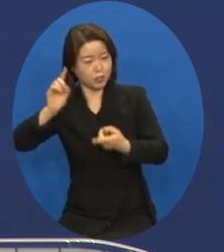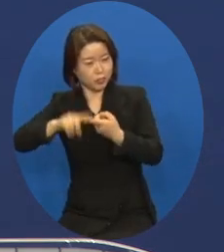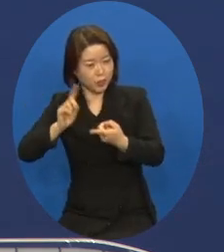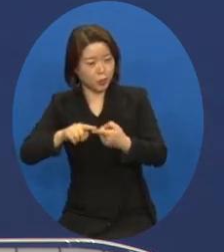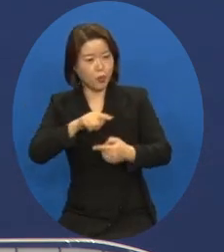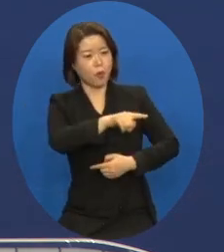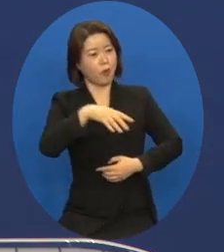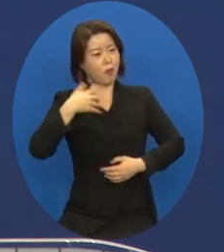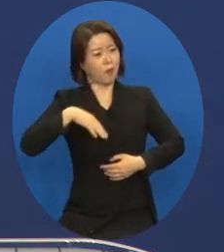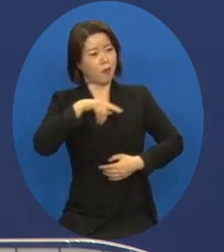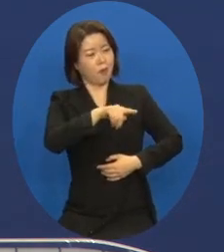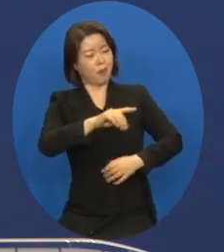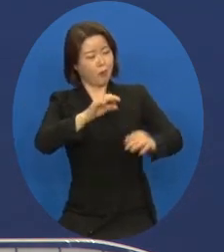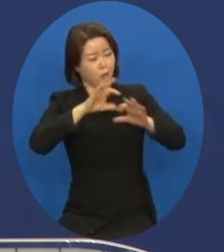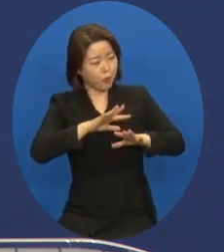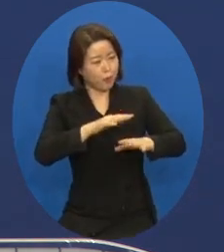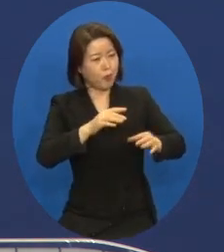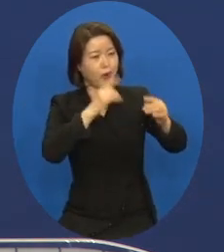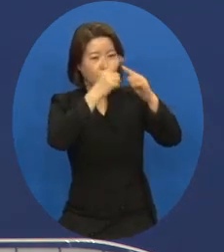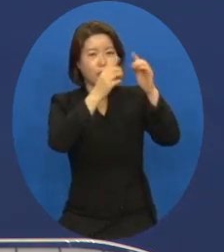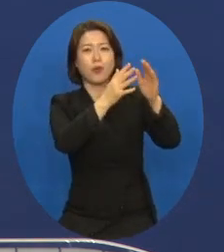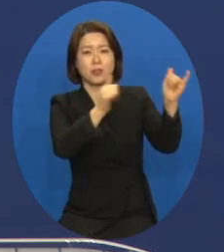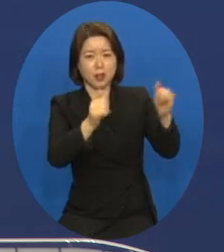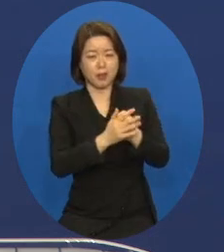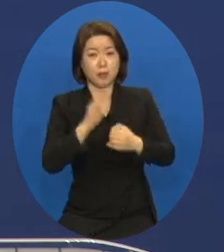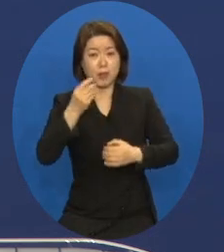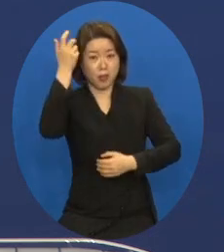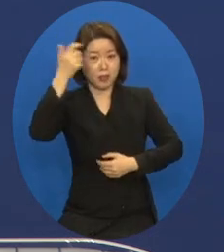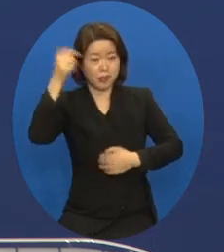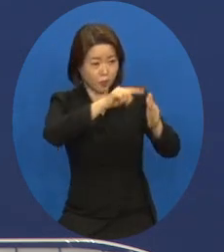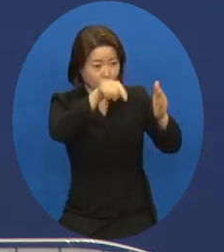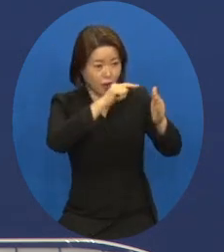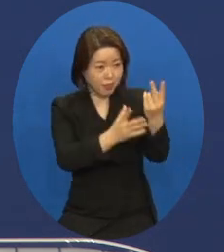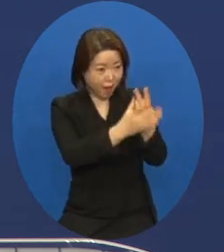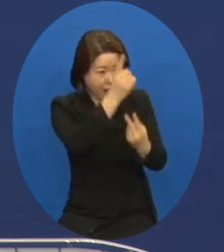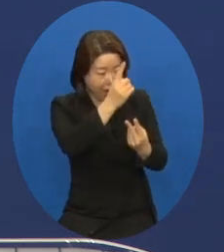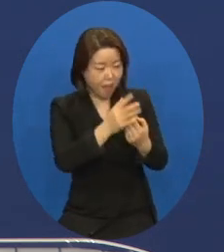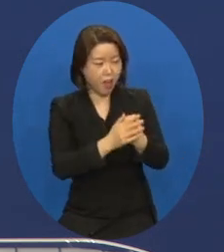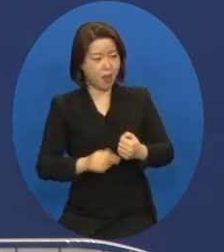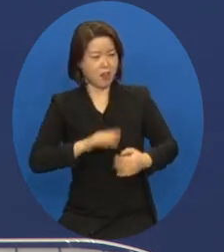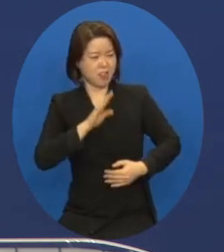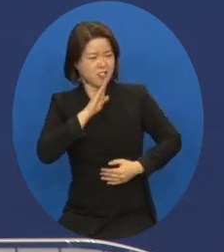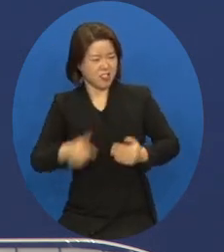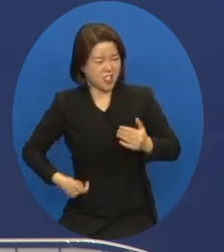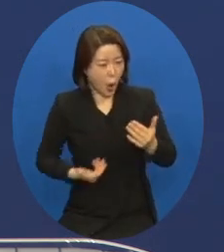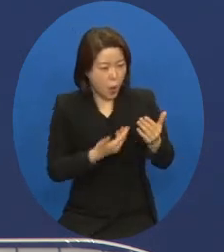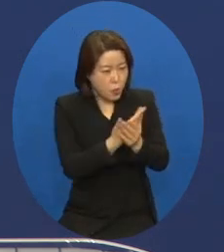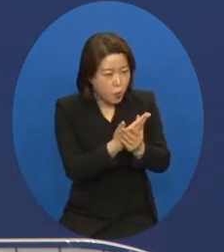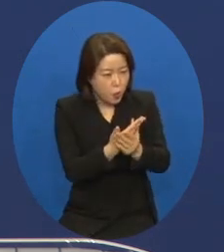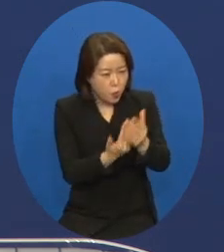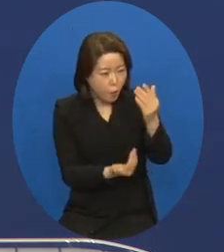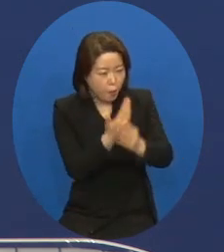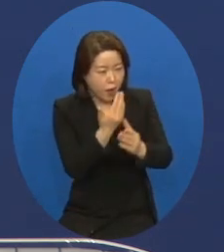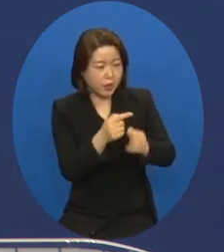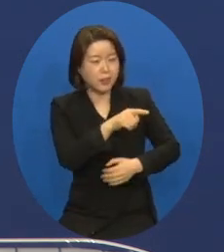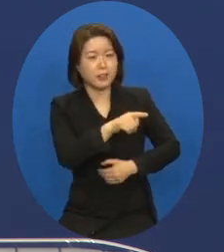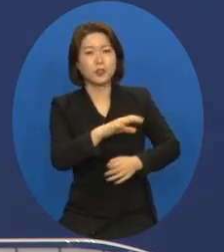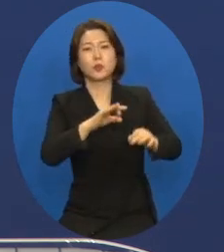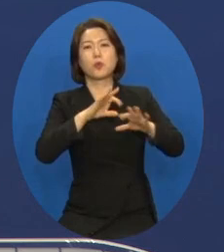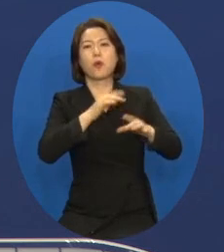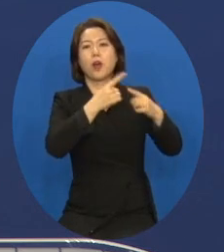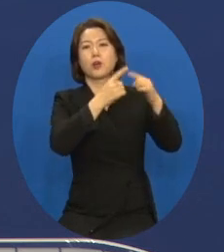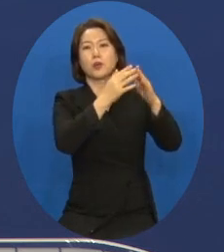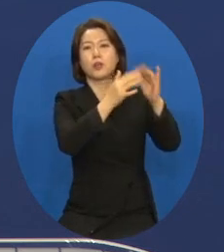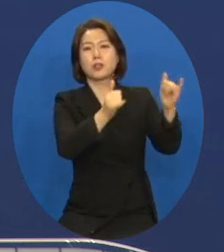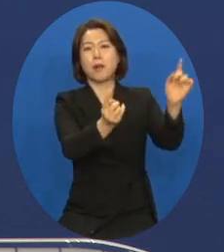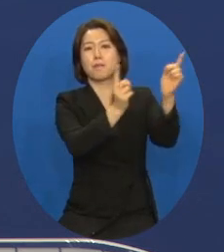교인들이 성령 안에서 하나가 되고 진정한 회개가 일어나는 그 놀라운 교인들을 만나는 거죠